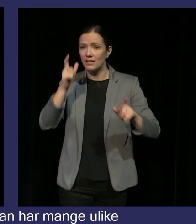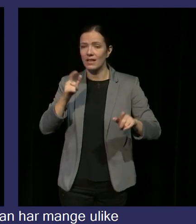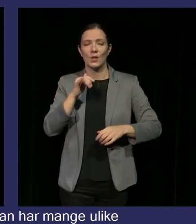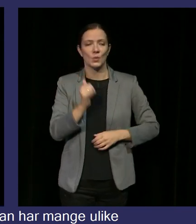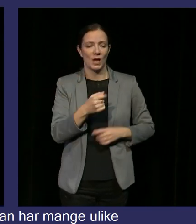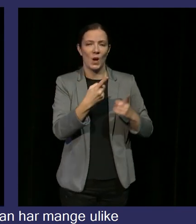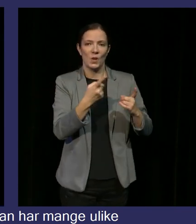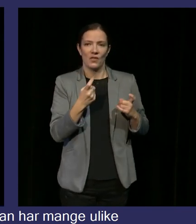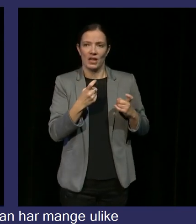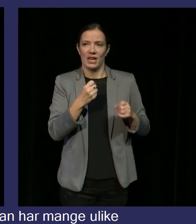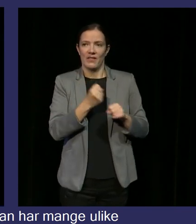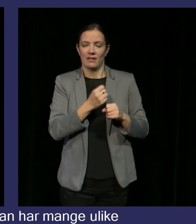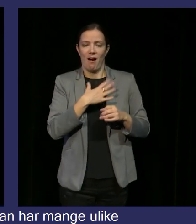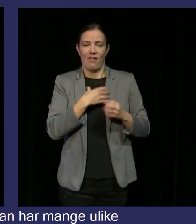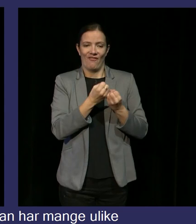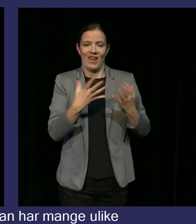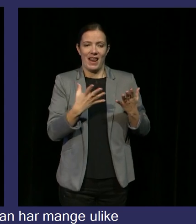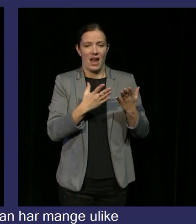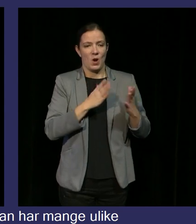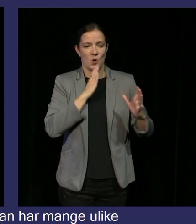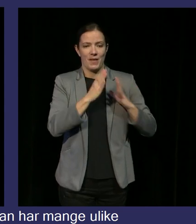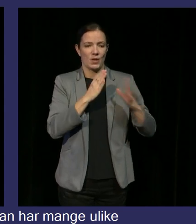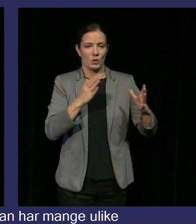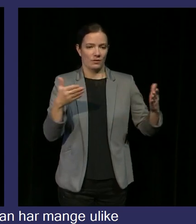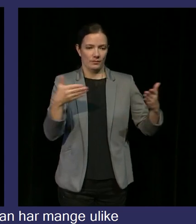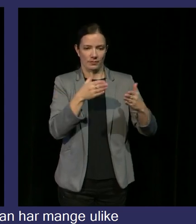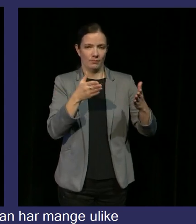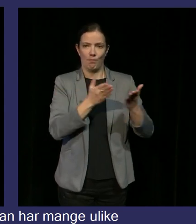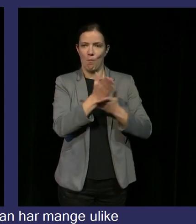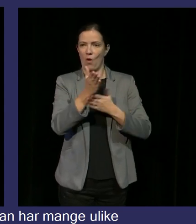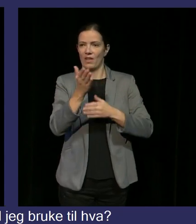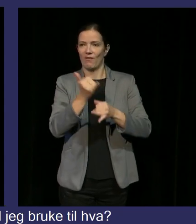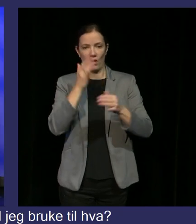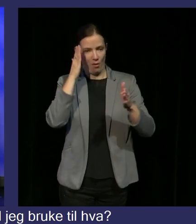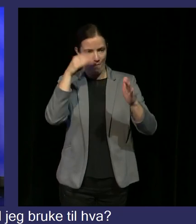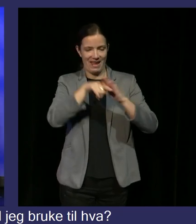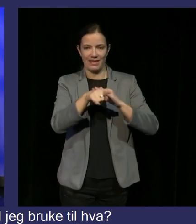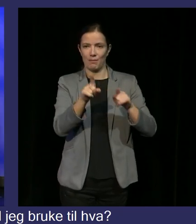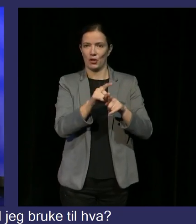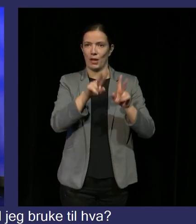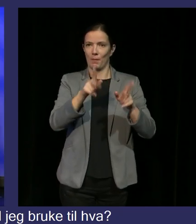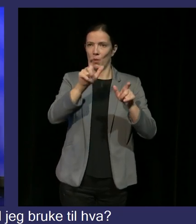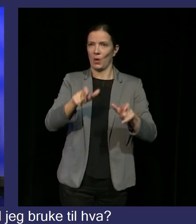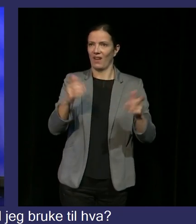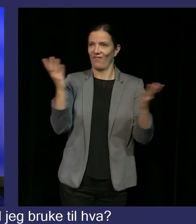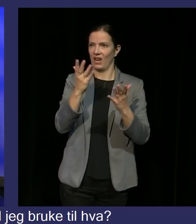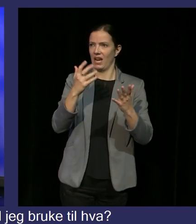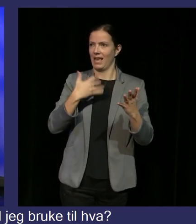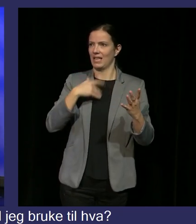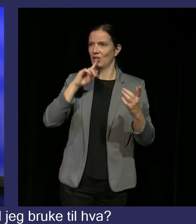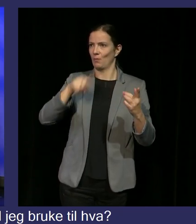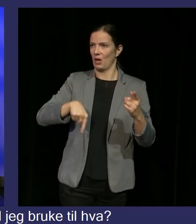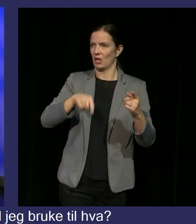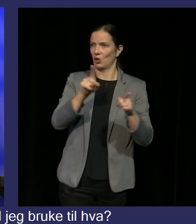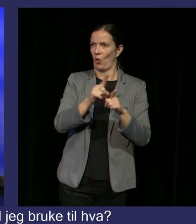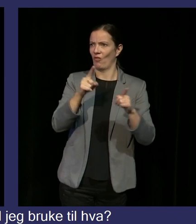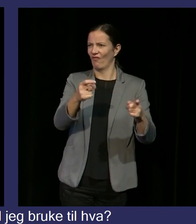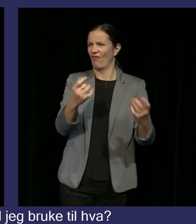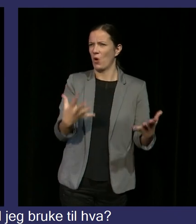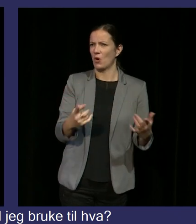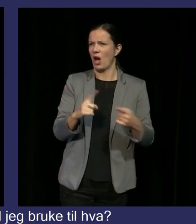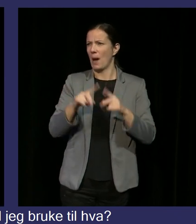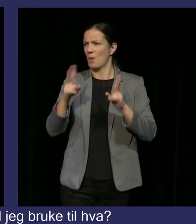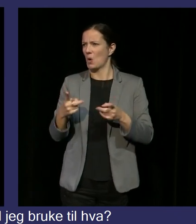har mange ulike kommunikasjonsgrensesnitt inn mot oss, så forvirrer det brukerne. Hvor skal jeg spørre om hva, og hva skal jeg bruke til hva?